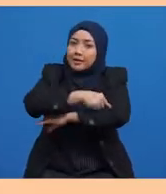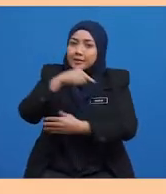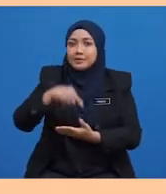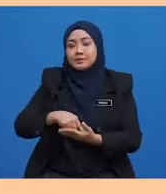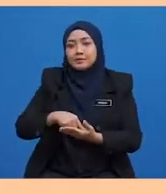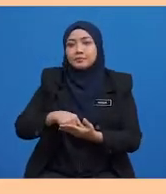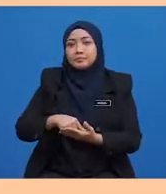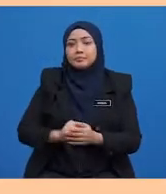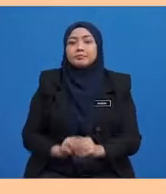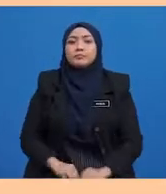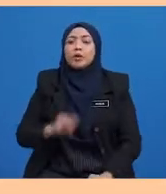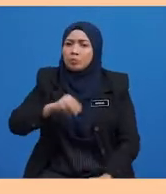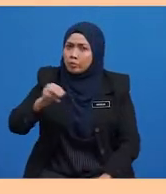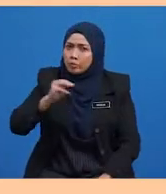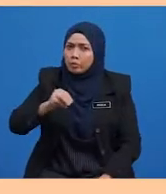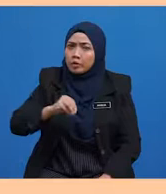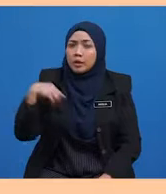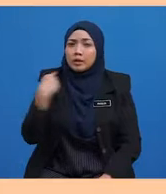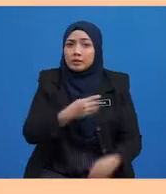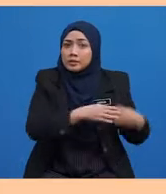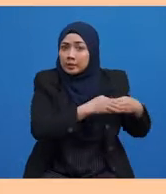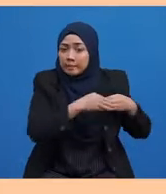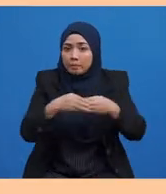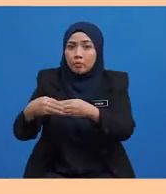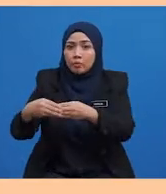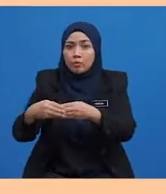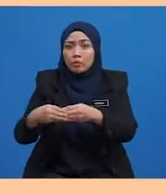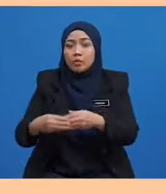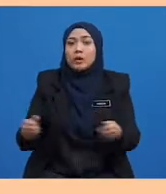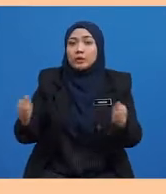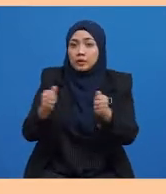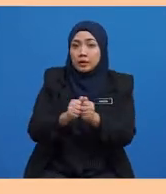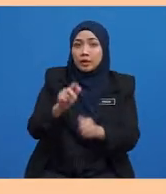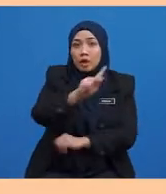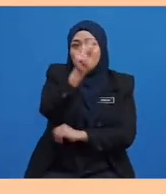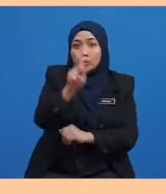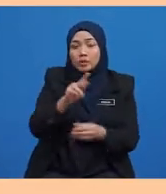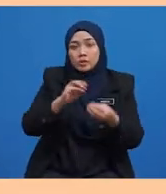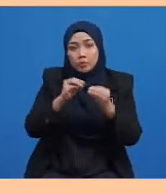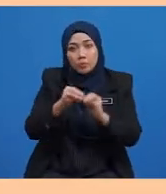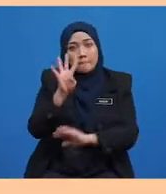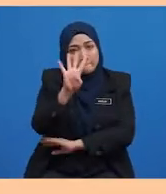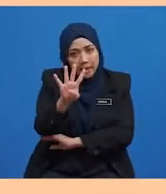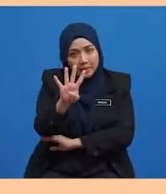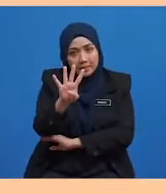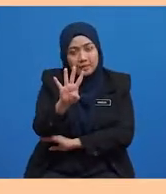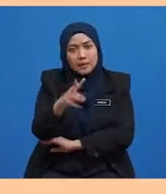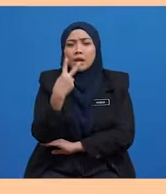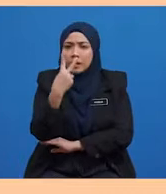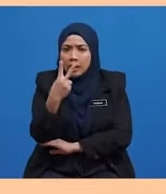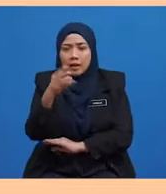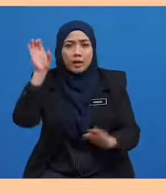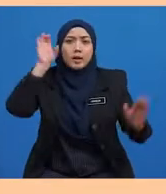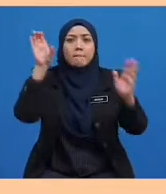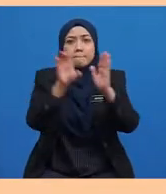ini. Terdapat 4 jenis guli berlainan warna. Jika murid-murid memilih salah satu